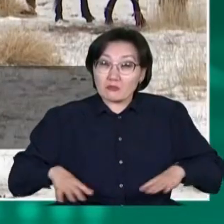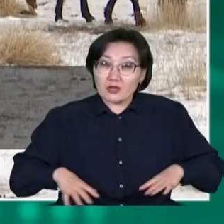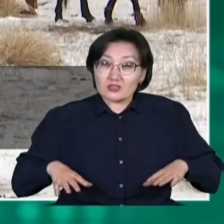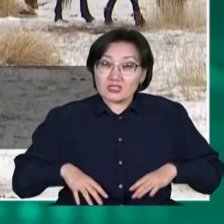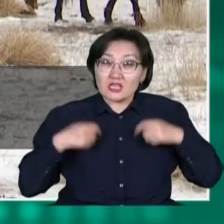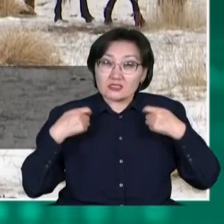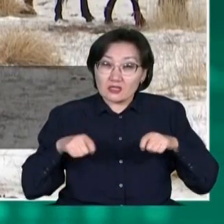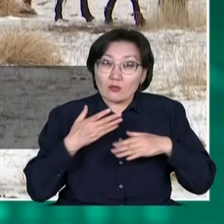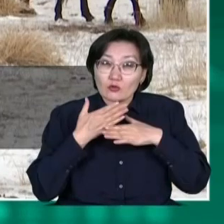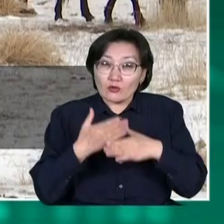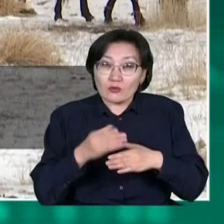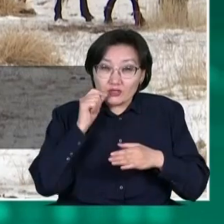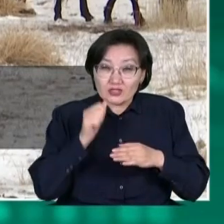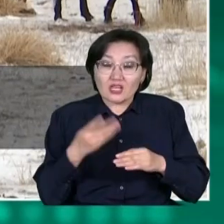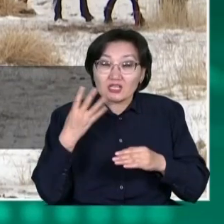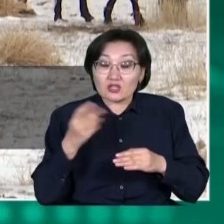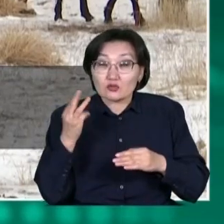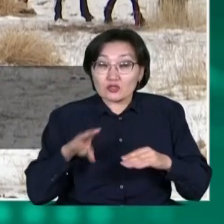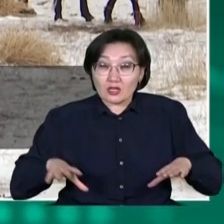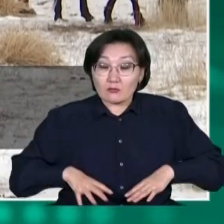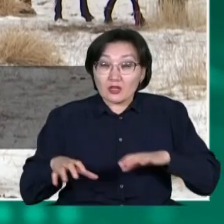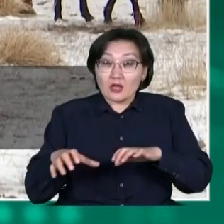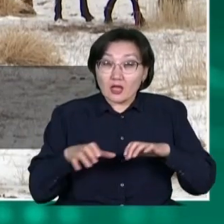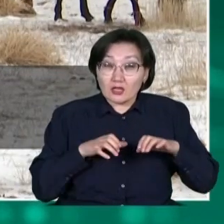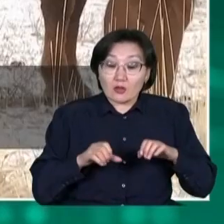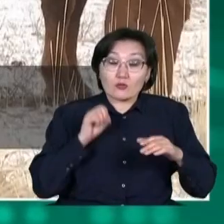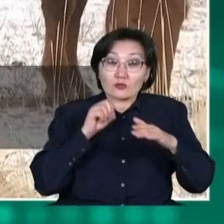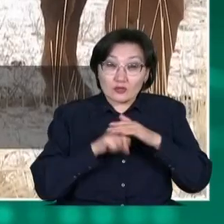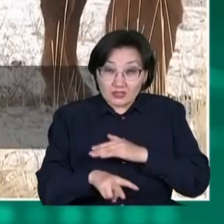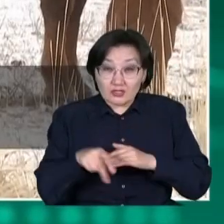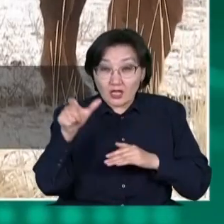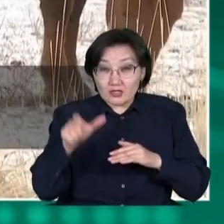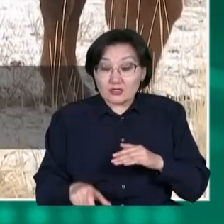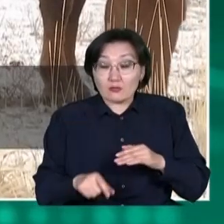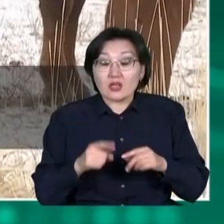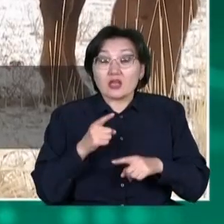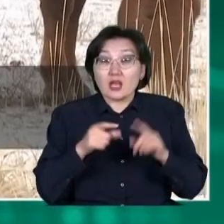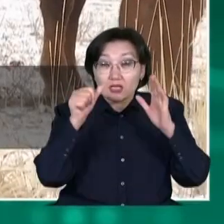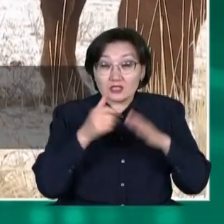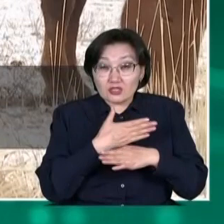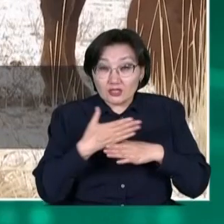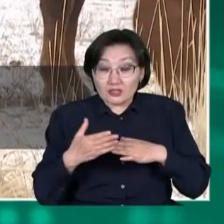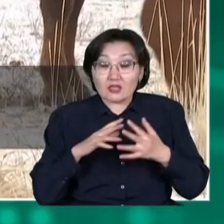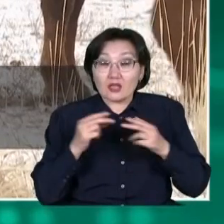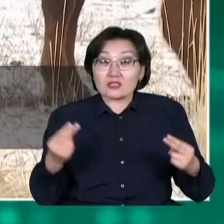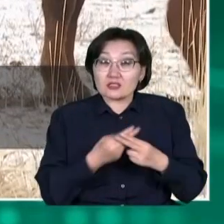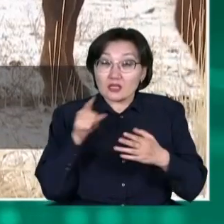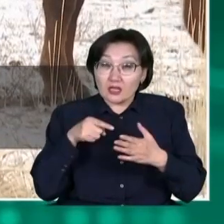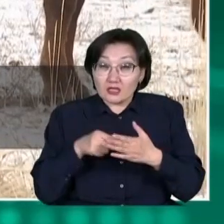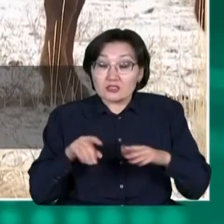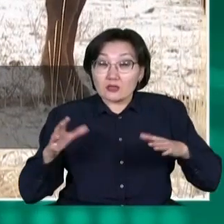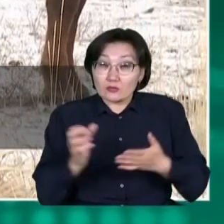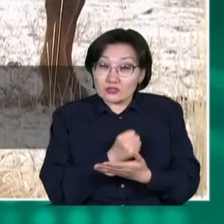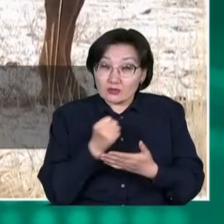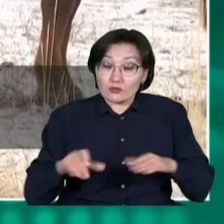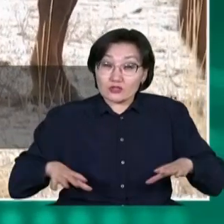күйлі жоғалған азамат жарты жылдан соң Астана қаласында қолға түскен. Ол шет ауданындағы қожалығы есін сиендіріп, тұяқты